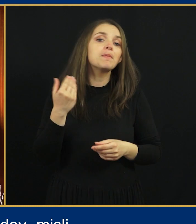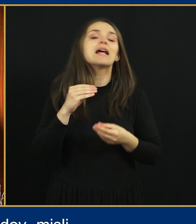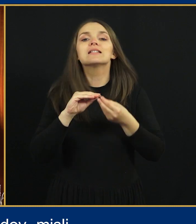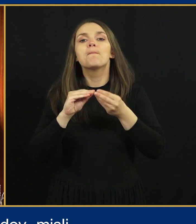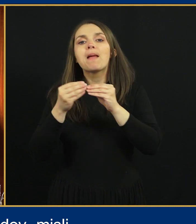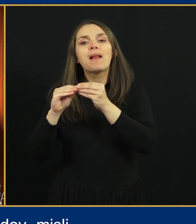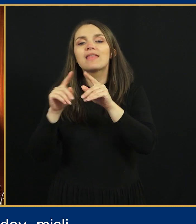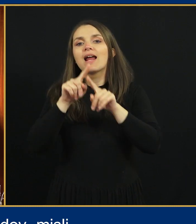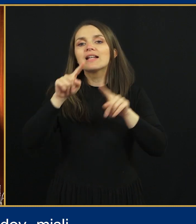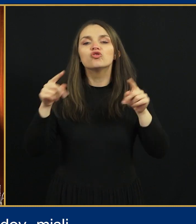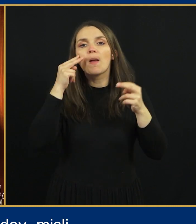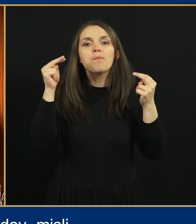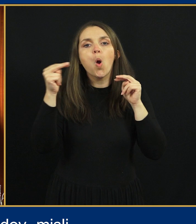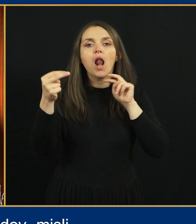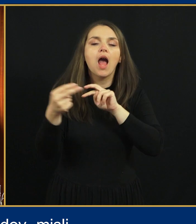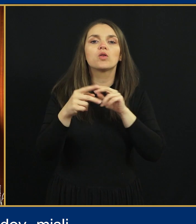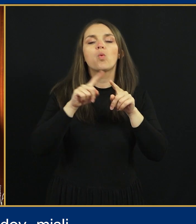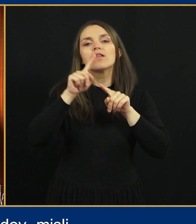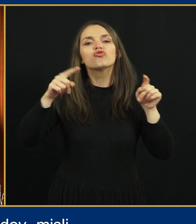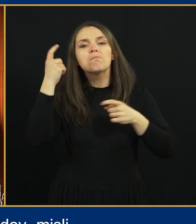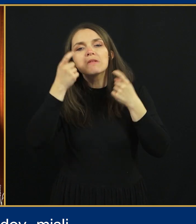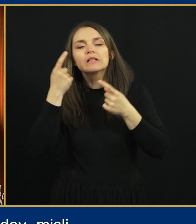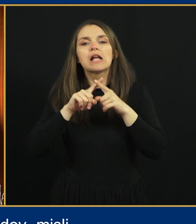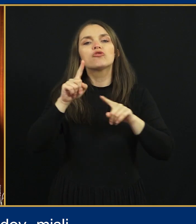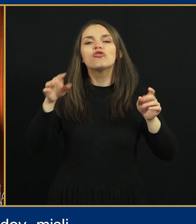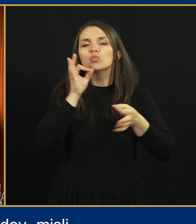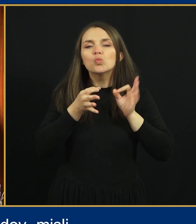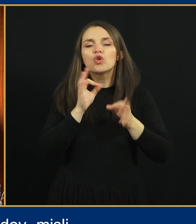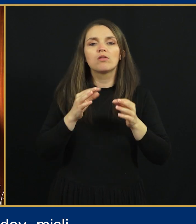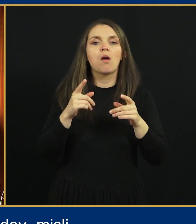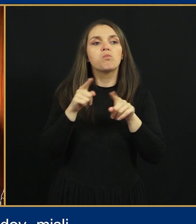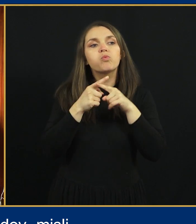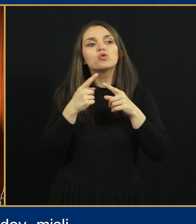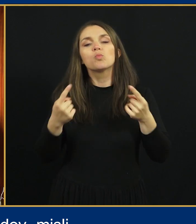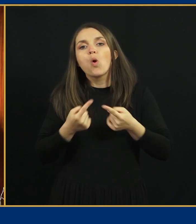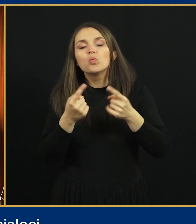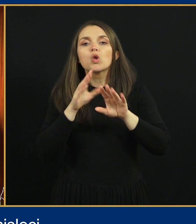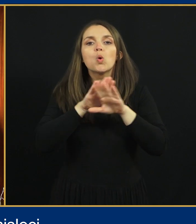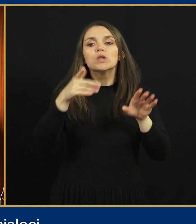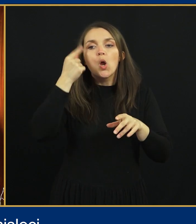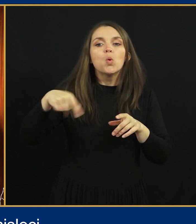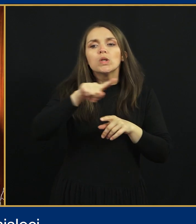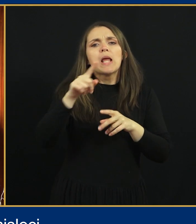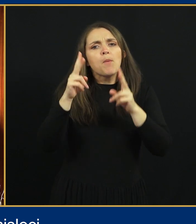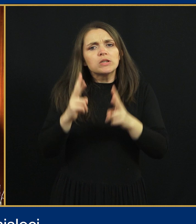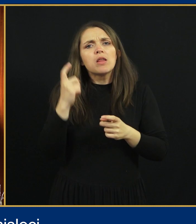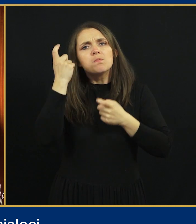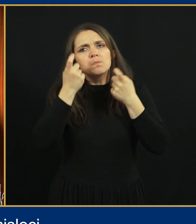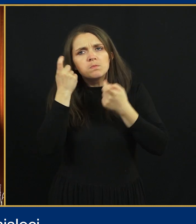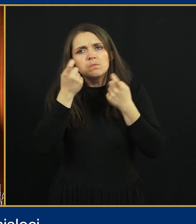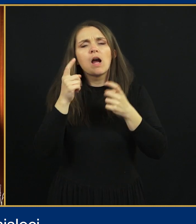Brez prepleta različnih pogledov, misli in izkušenj, spodbujanja vseh ljudi, da postanejo preudarni